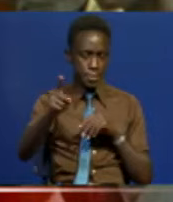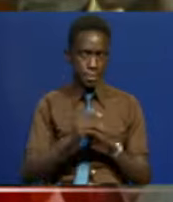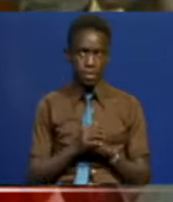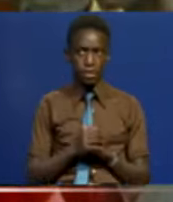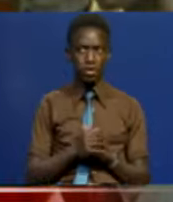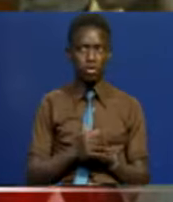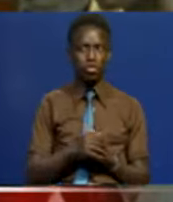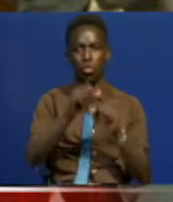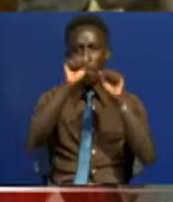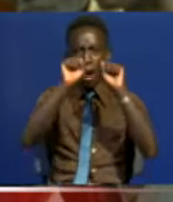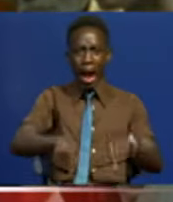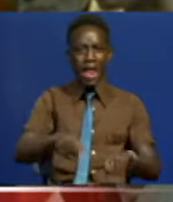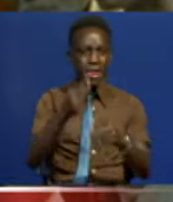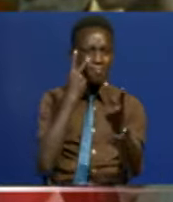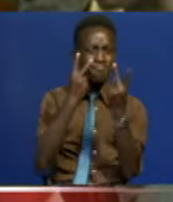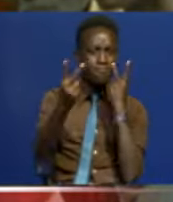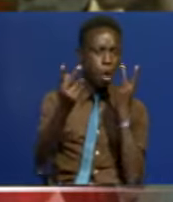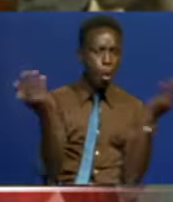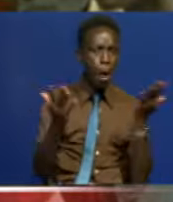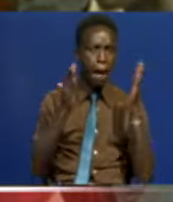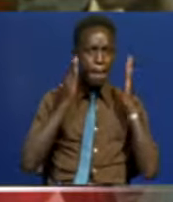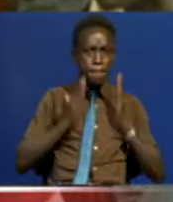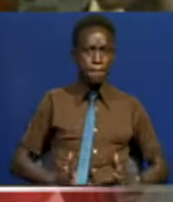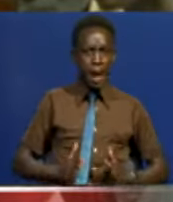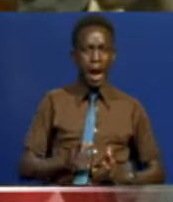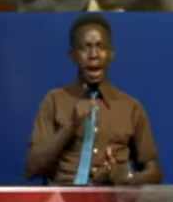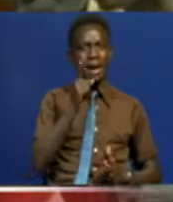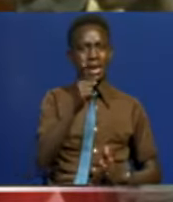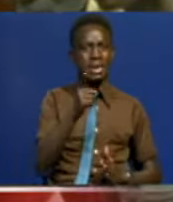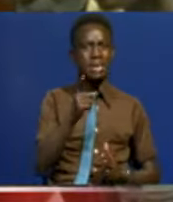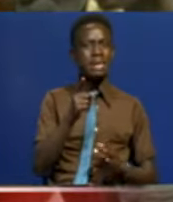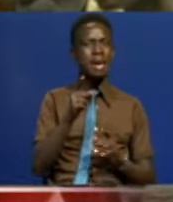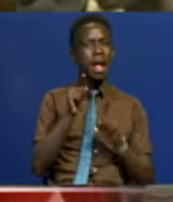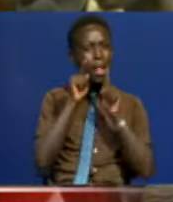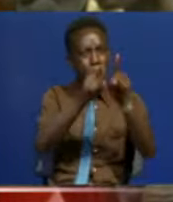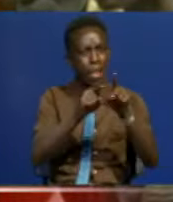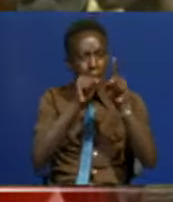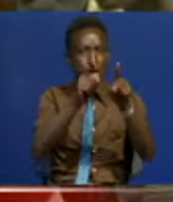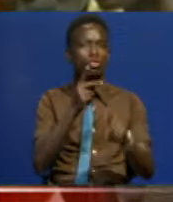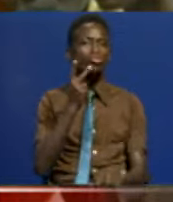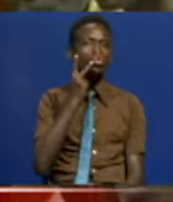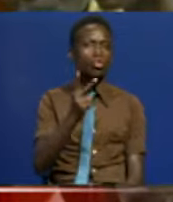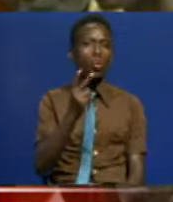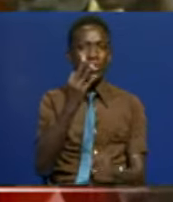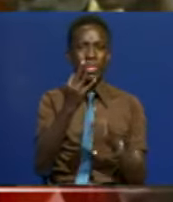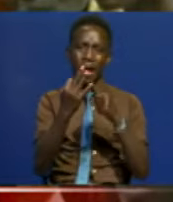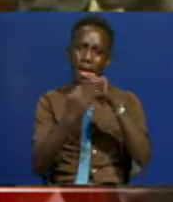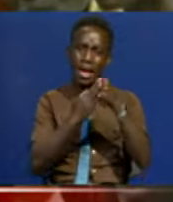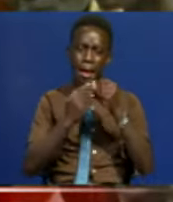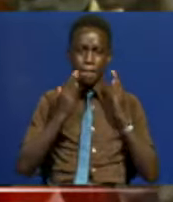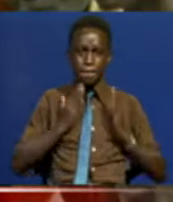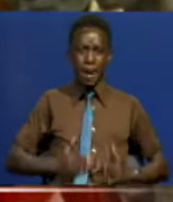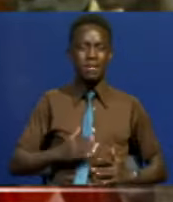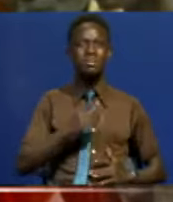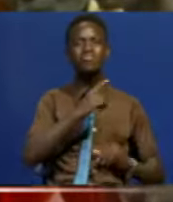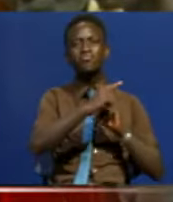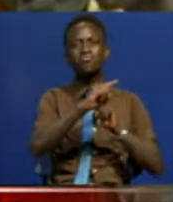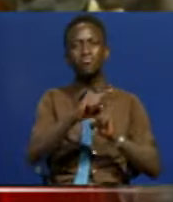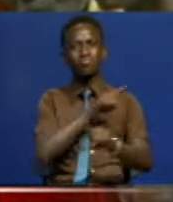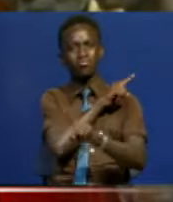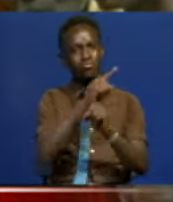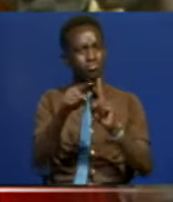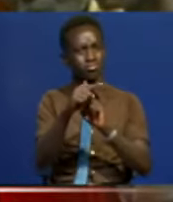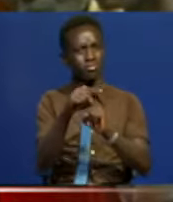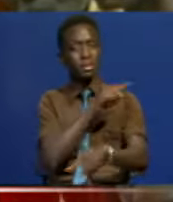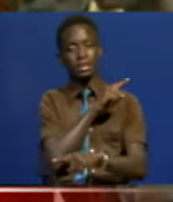a person or persons are charged with 238 counts of manslaughter. And by that